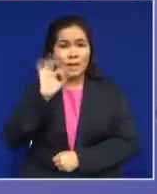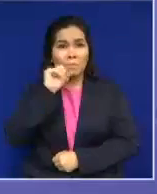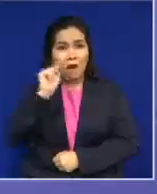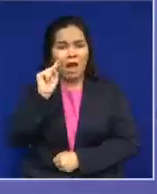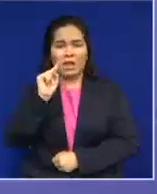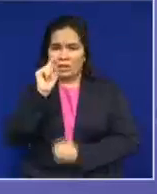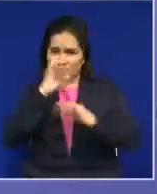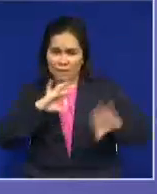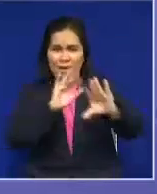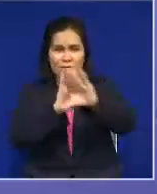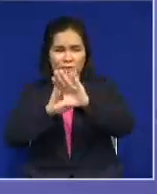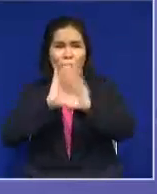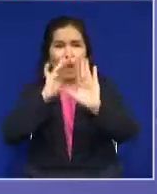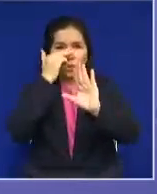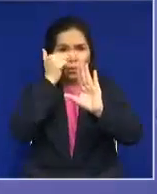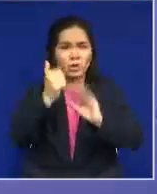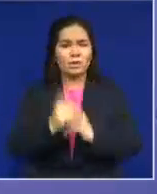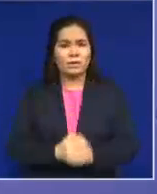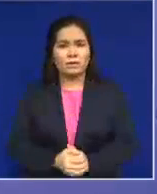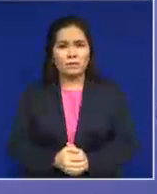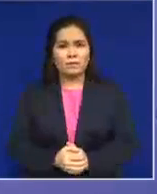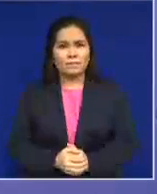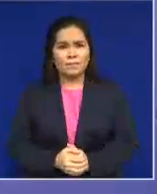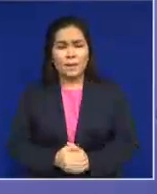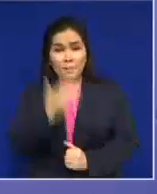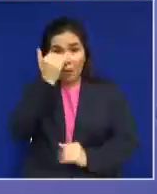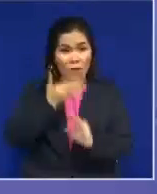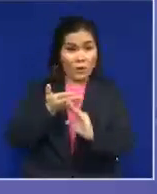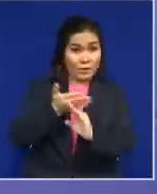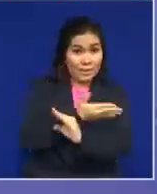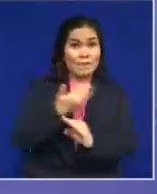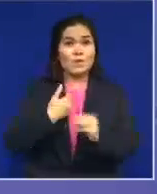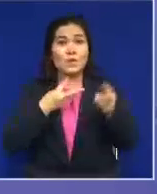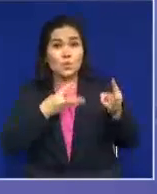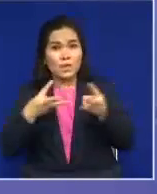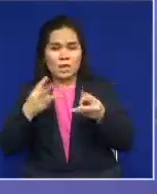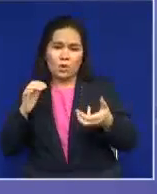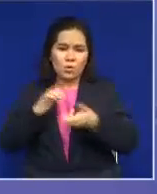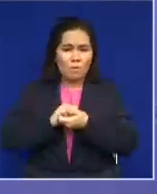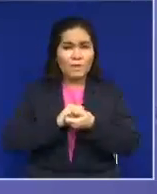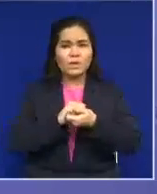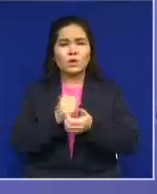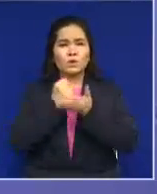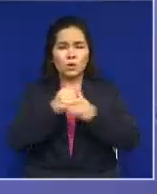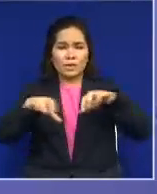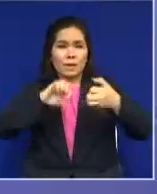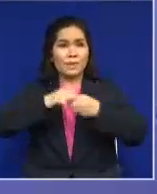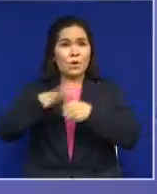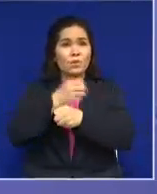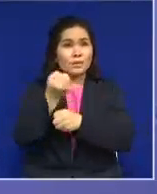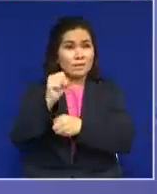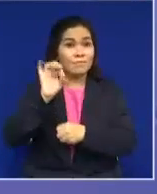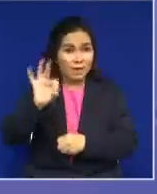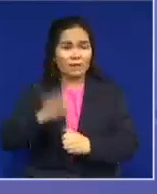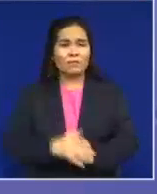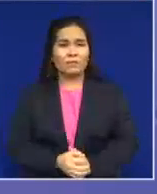อค่ะก่อนหน้านี้เรามีกำลังหลักแล้วก็กำลังเสริมในการดึงต่อสู้กับเชื้อโควิด-19 กำลังเสริมก็คือ